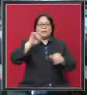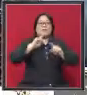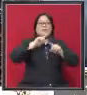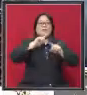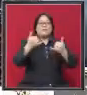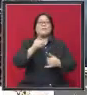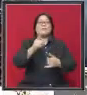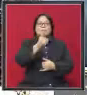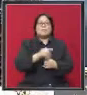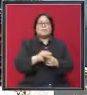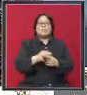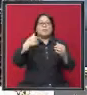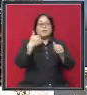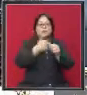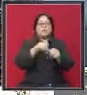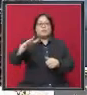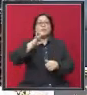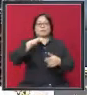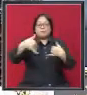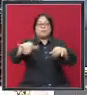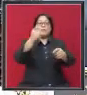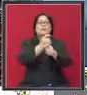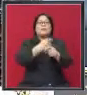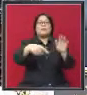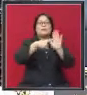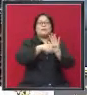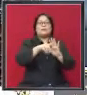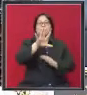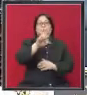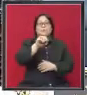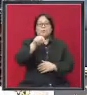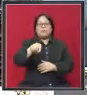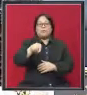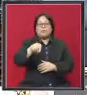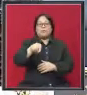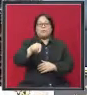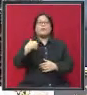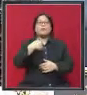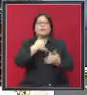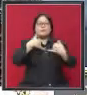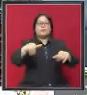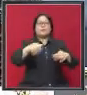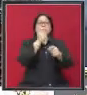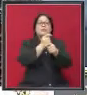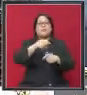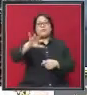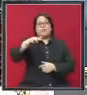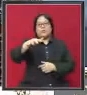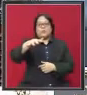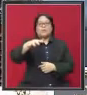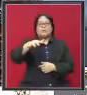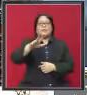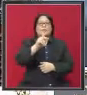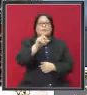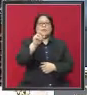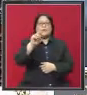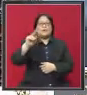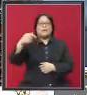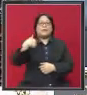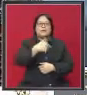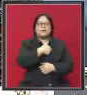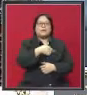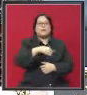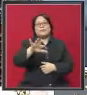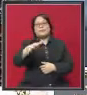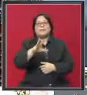menjawab sekarang. Sebenarnya dari segi unjuran masih kekal, defisit ke 5.4% kerana kita masih lagi mengekalkan unjuran KDNK kita